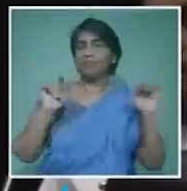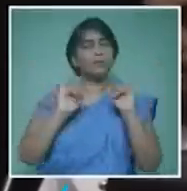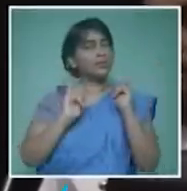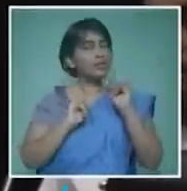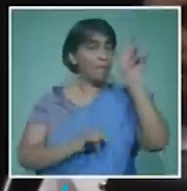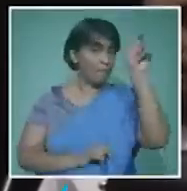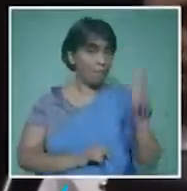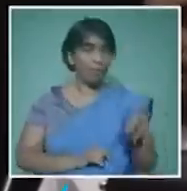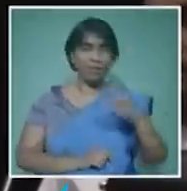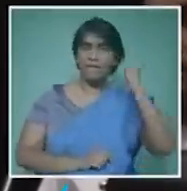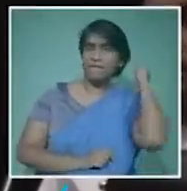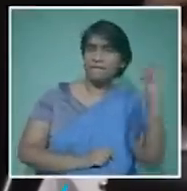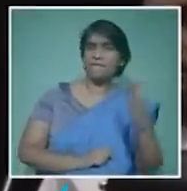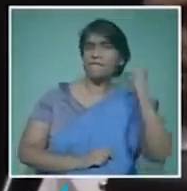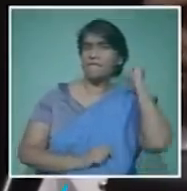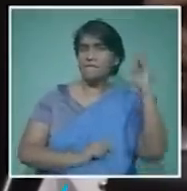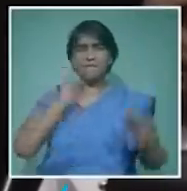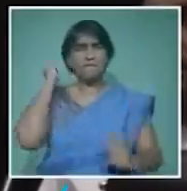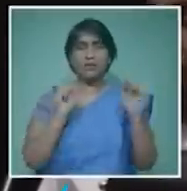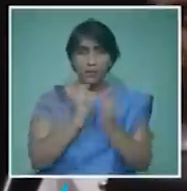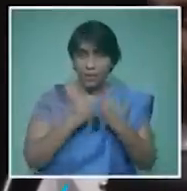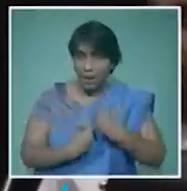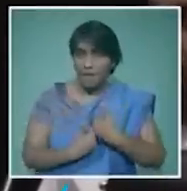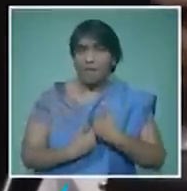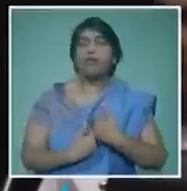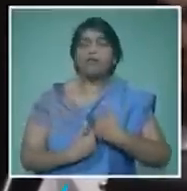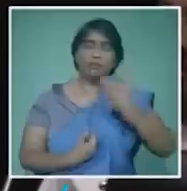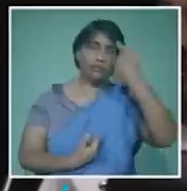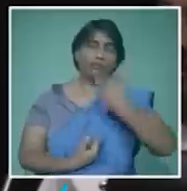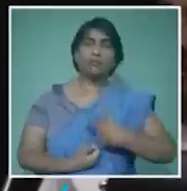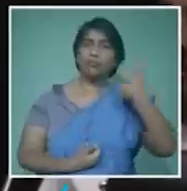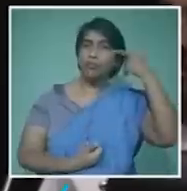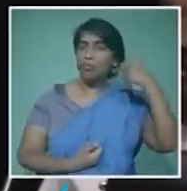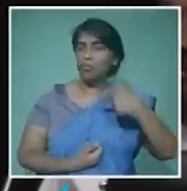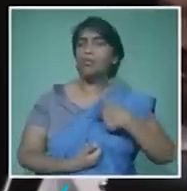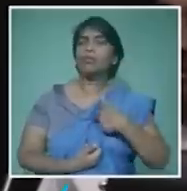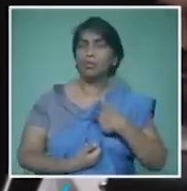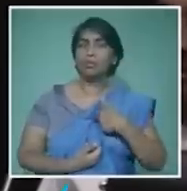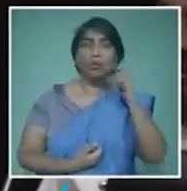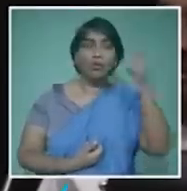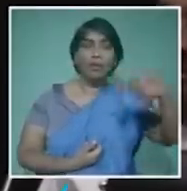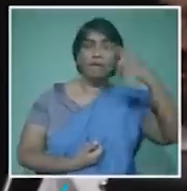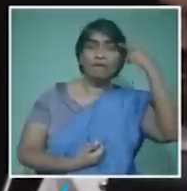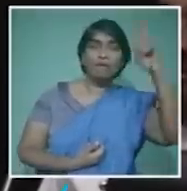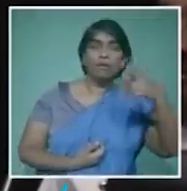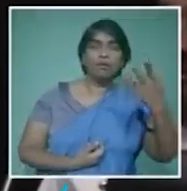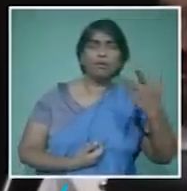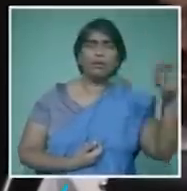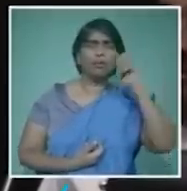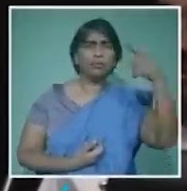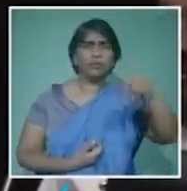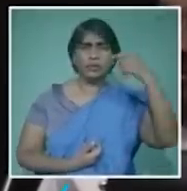යම්කිසි තැනැත්තෙක් අපහාසාත්මක වෙන විදියට කටයුතු කරනවා නම් ඒ ලබ්ධිය පිළිබඳව විශ්වාසය තියෙන ජනතාවගේ